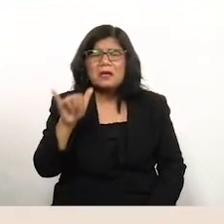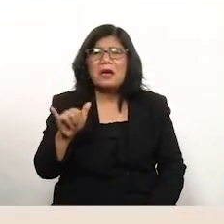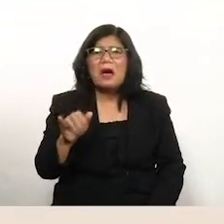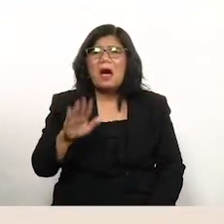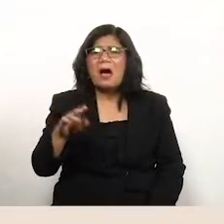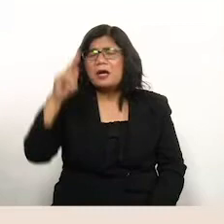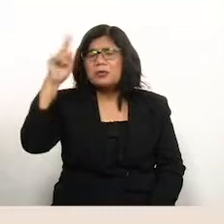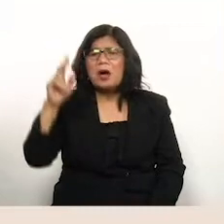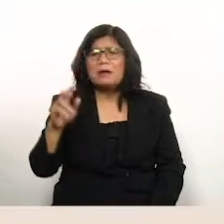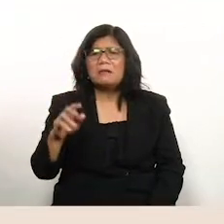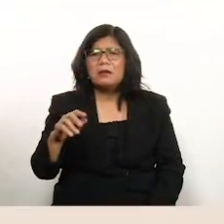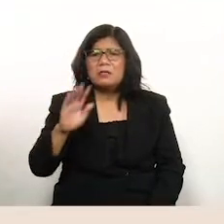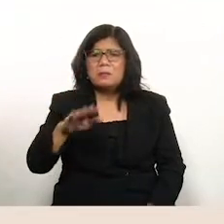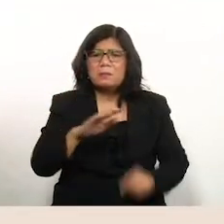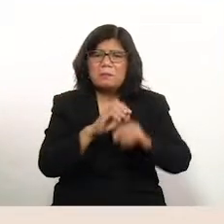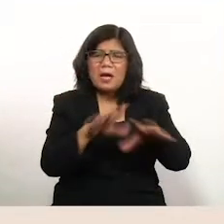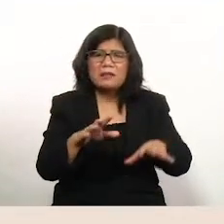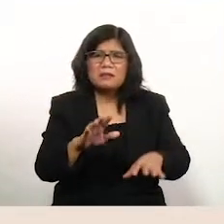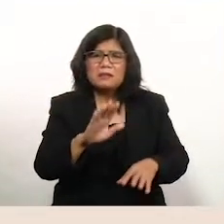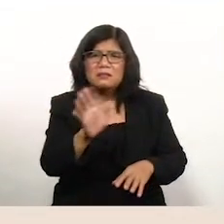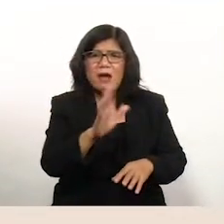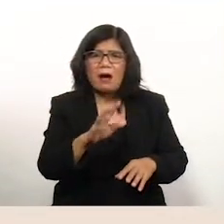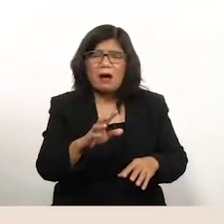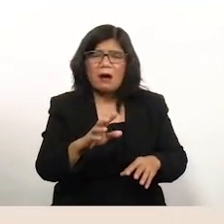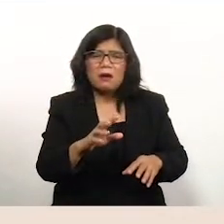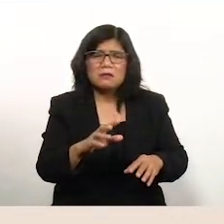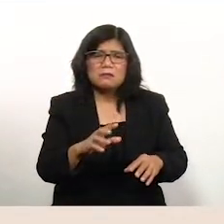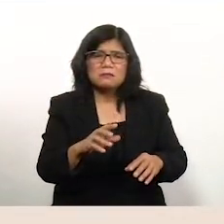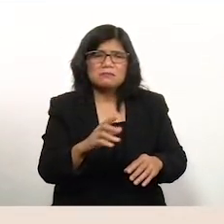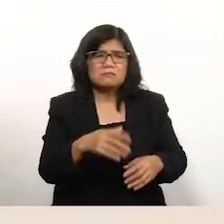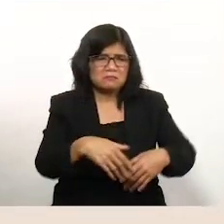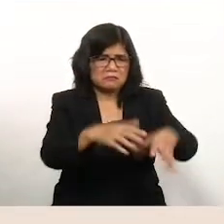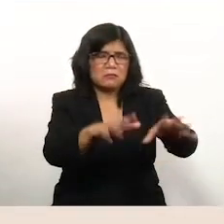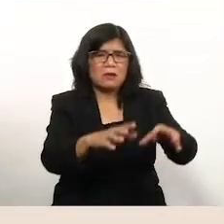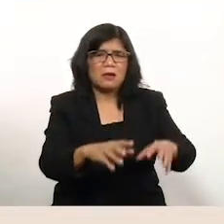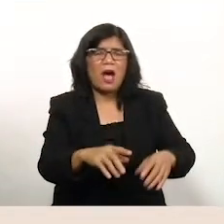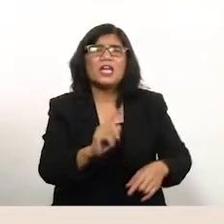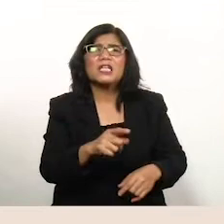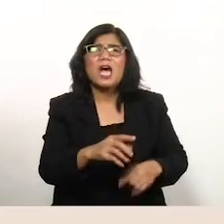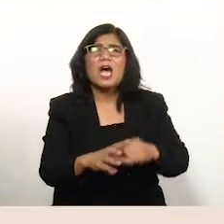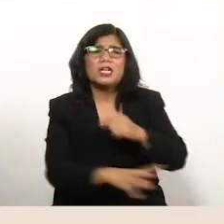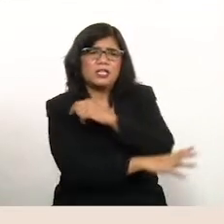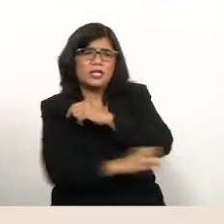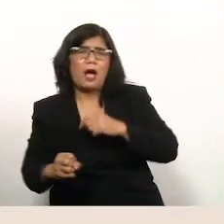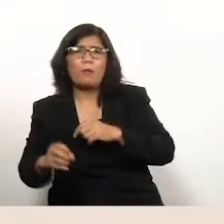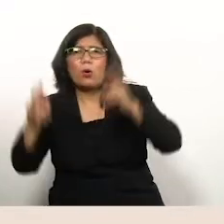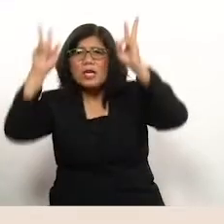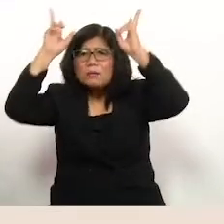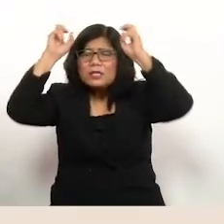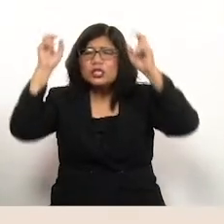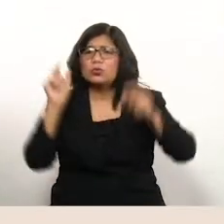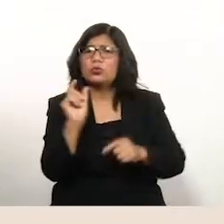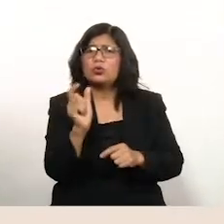aanak tuangkan gak perlu diberkati sehingga akhirnya tidak kita ambil dicuri please Hai untuk kerajaan iblis